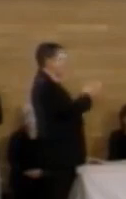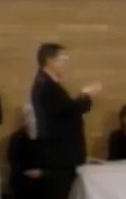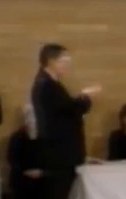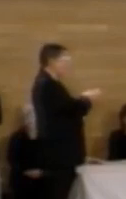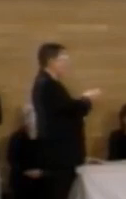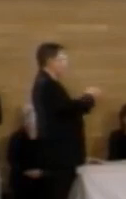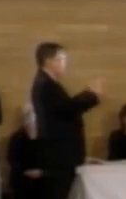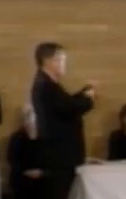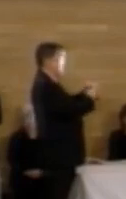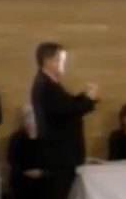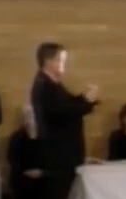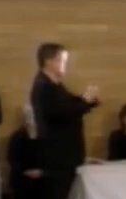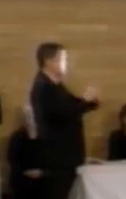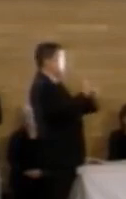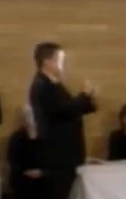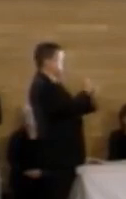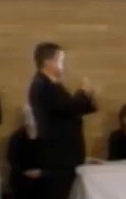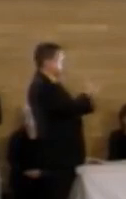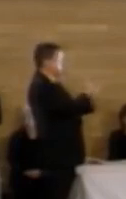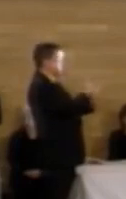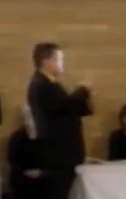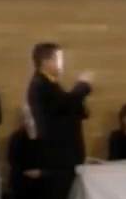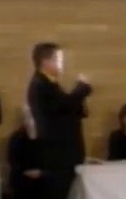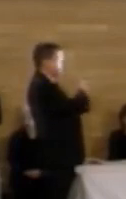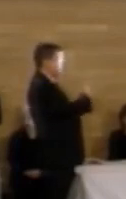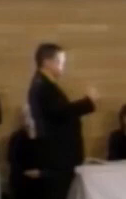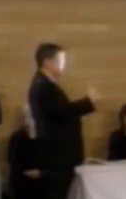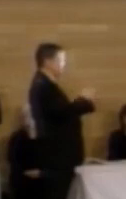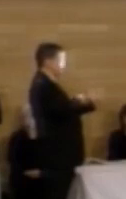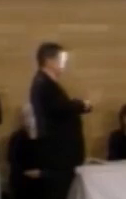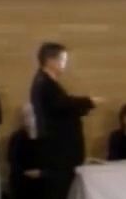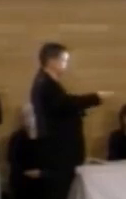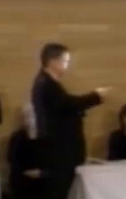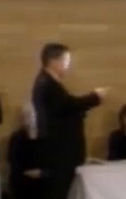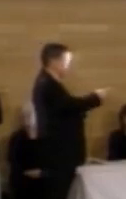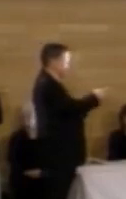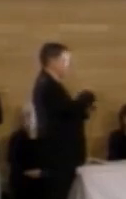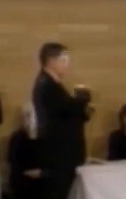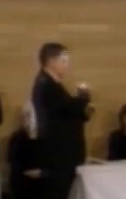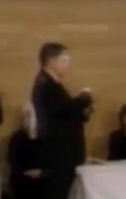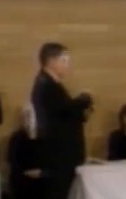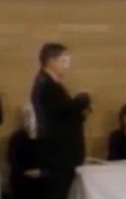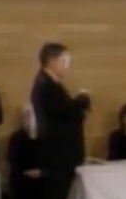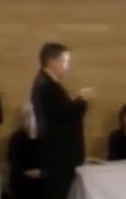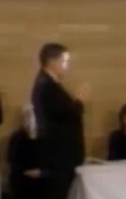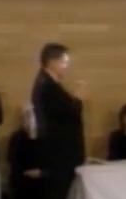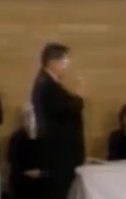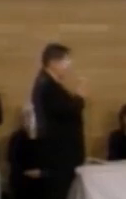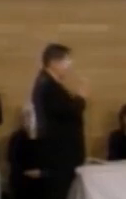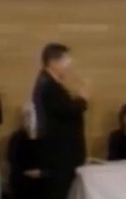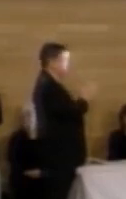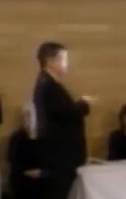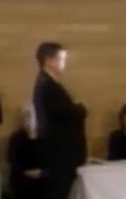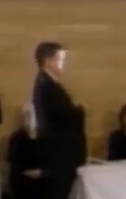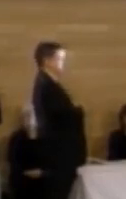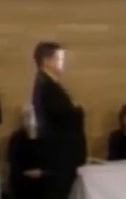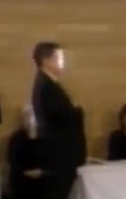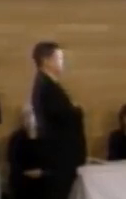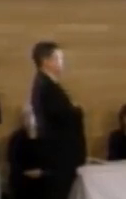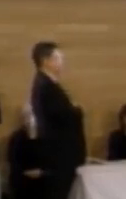霊に、岩手県民を代表し謹んで哀悼の誠を捧げます。